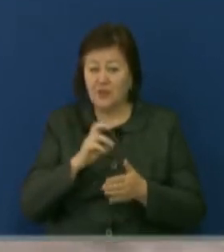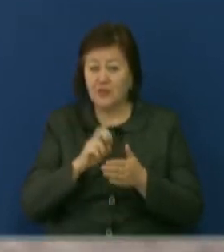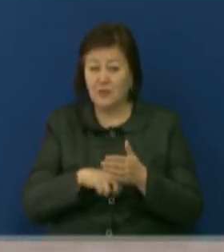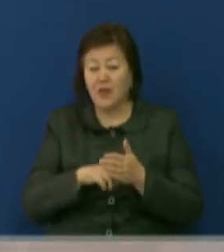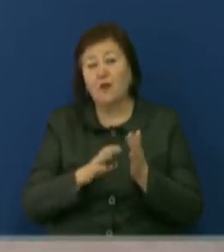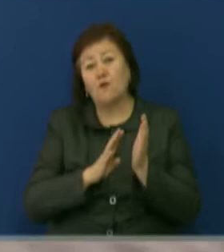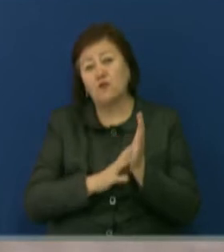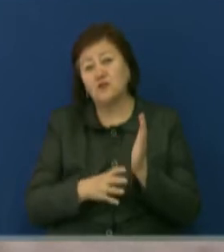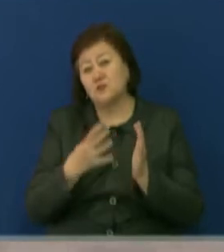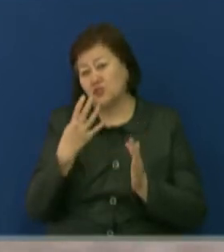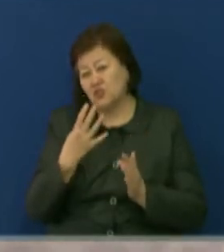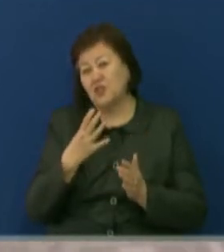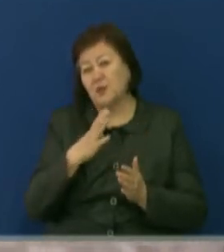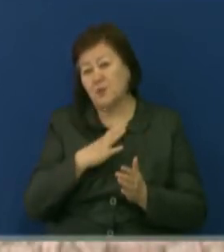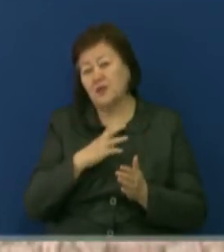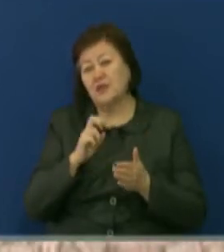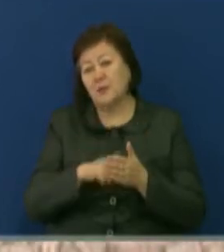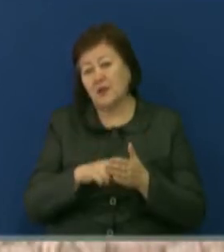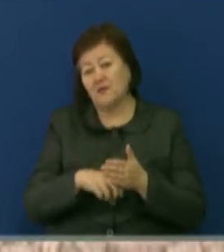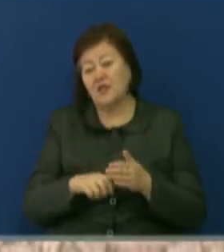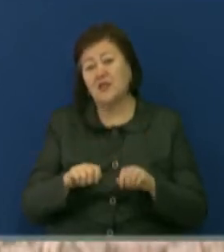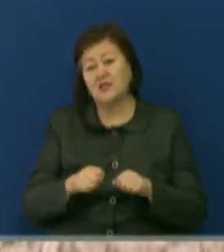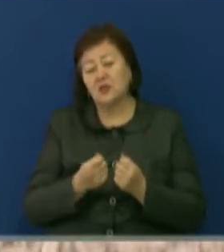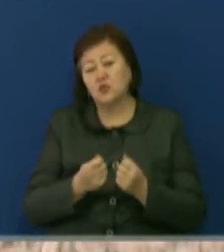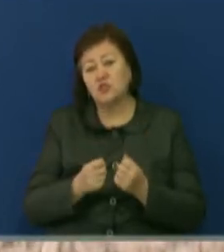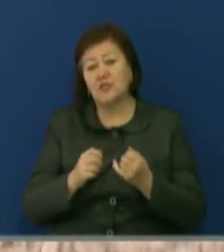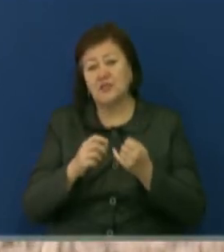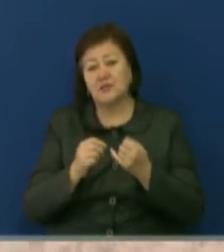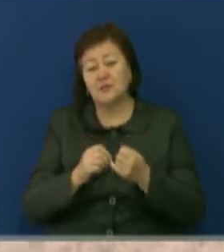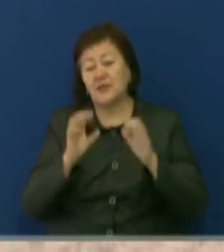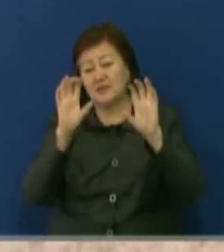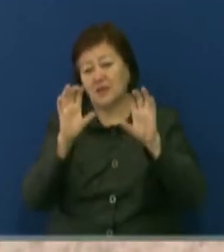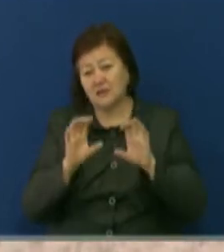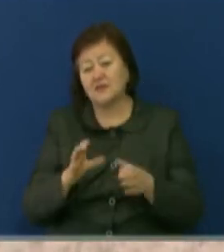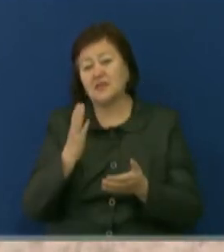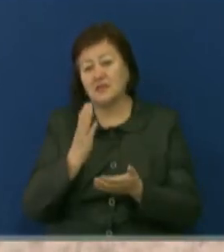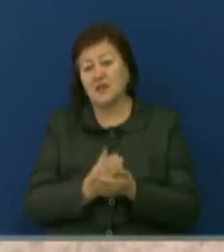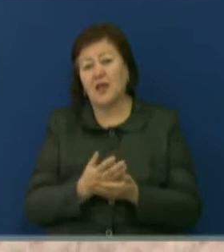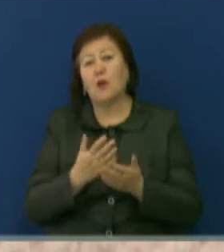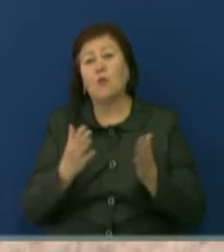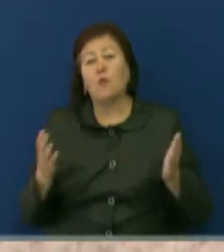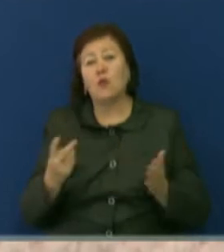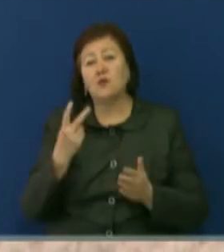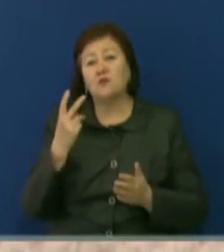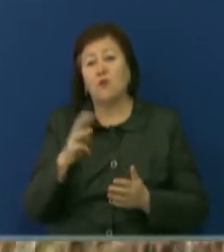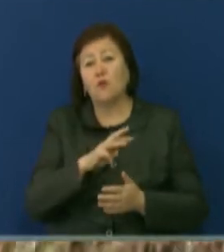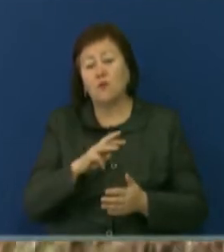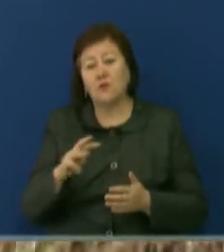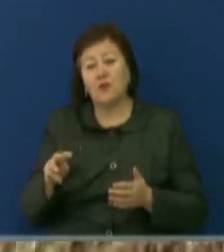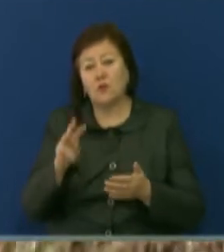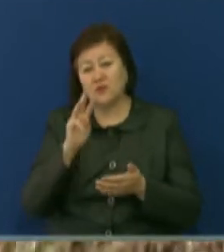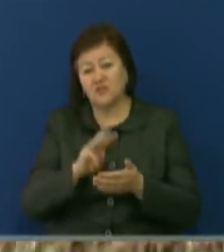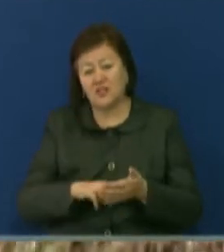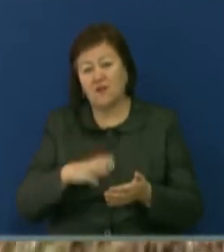тексеру жүргізіліп, нәтижесінде жер заңнамасын бұзудың 72 фактісі анықталды. Жалпы сомасы 2 миллионнан астам теңгеге айыппұлдар